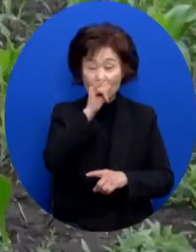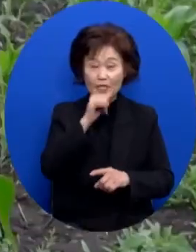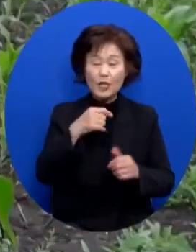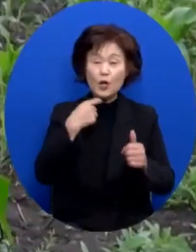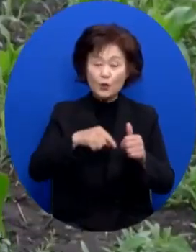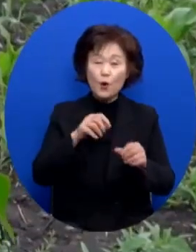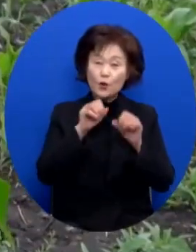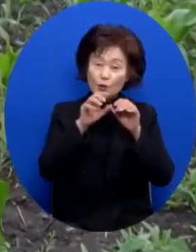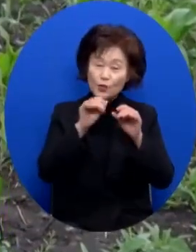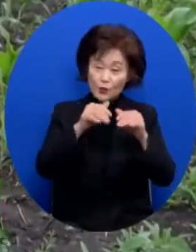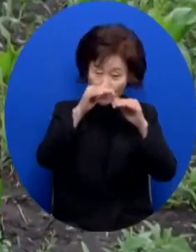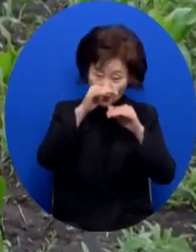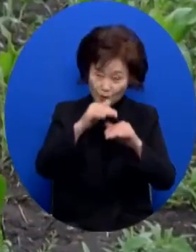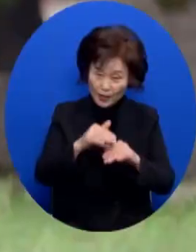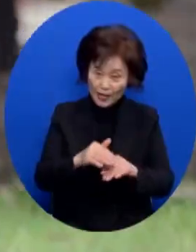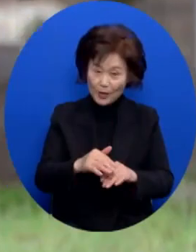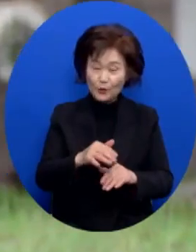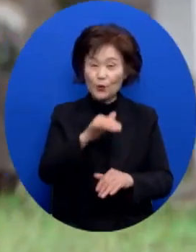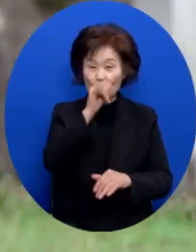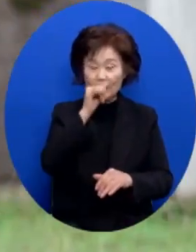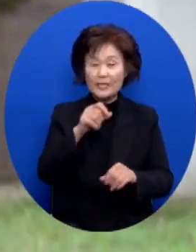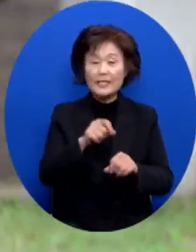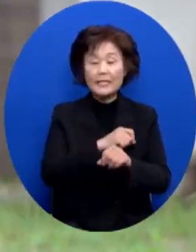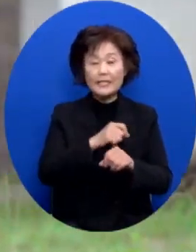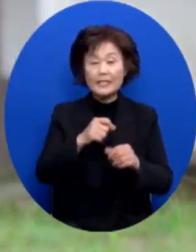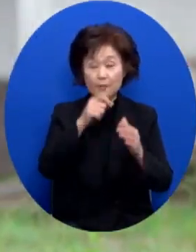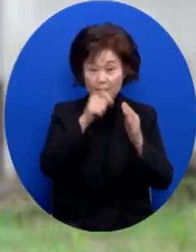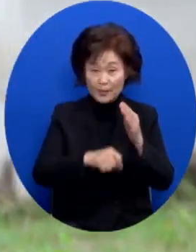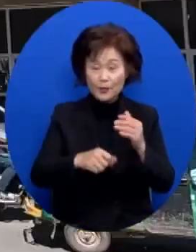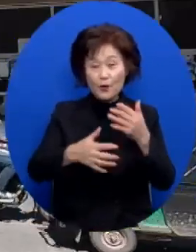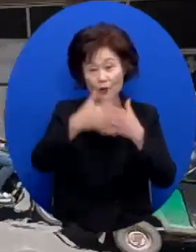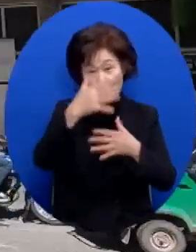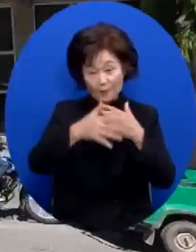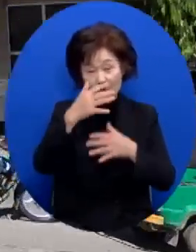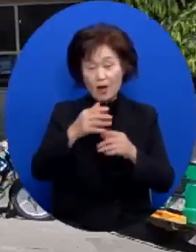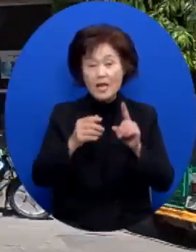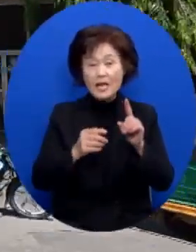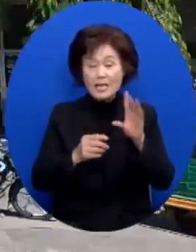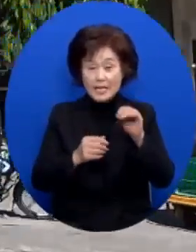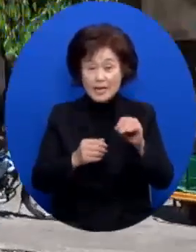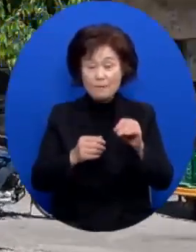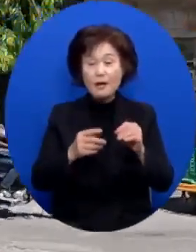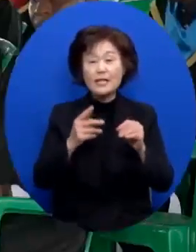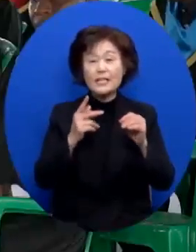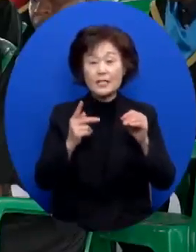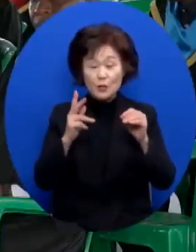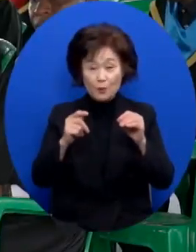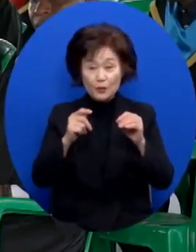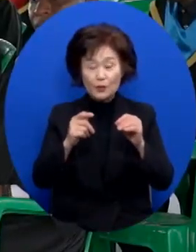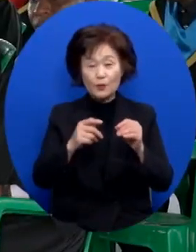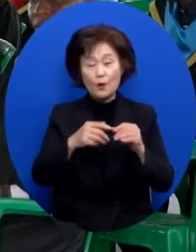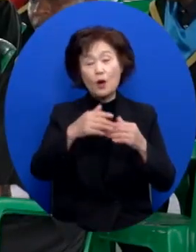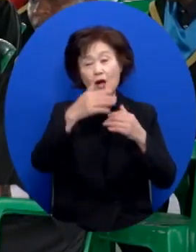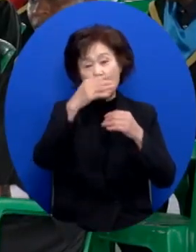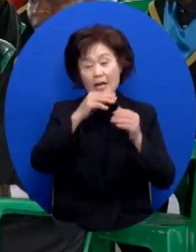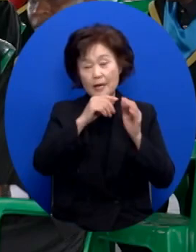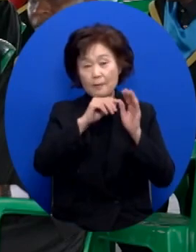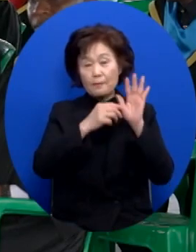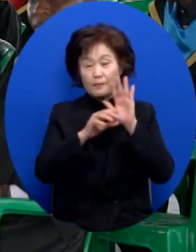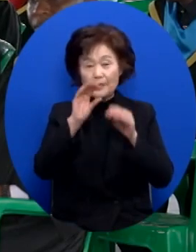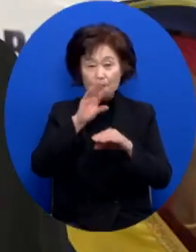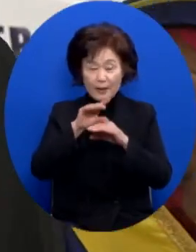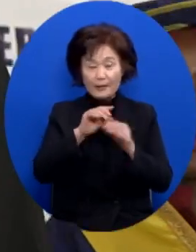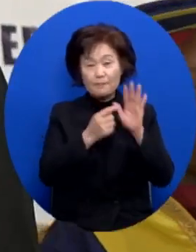교육 선교 사역을 집중 조명한 특집 다큐 웨이메이커 1만 킬로미터도 방영됩니다. CTS가 폐교